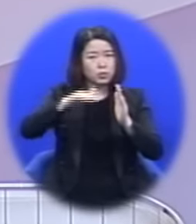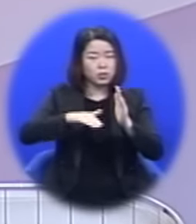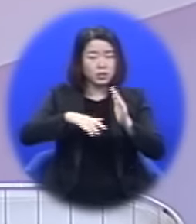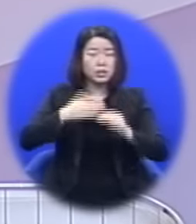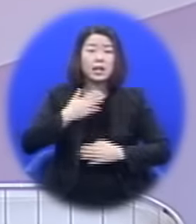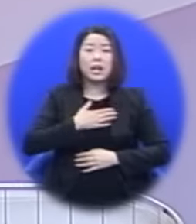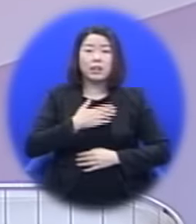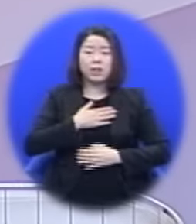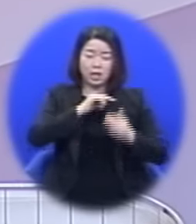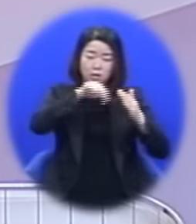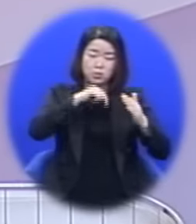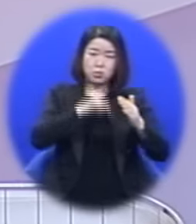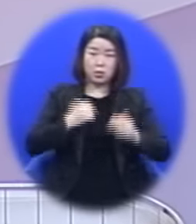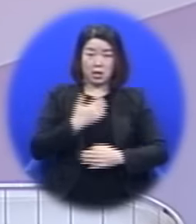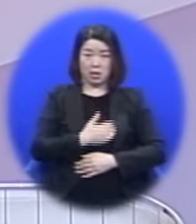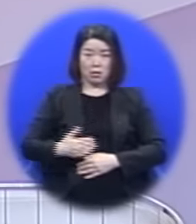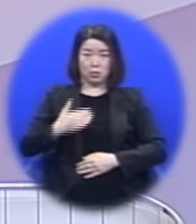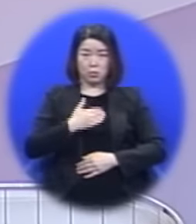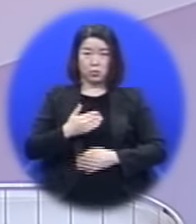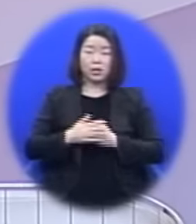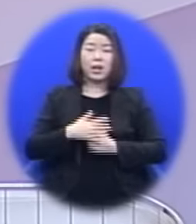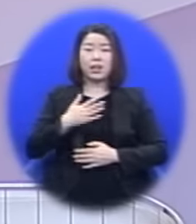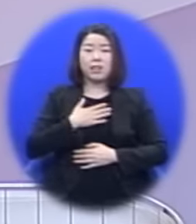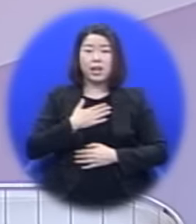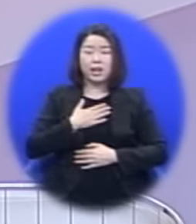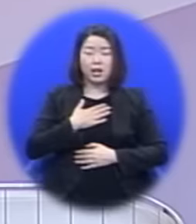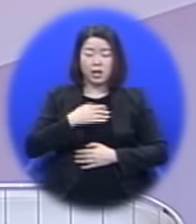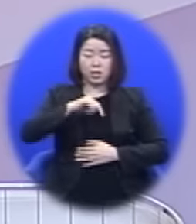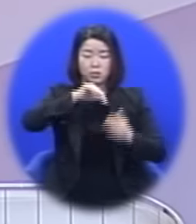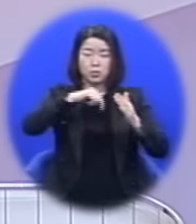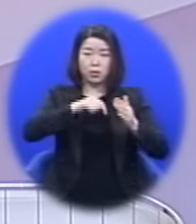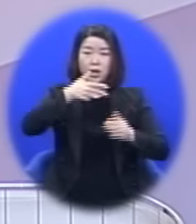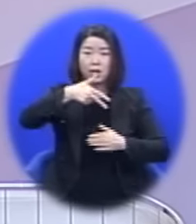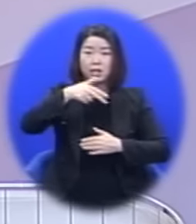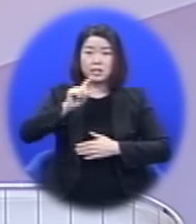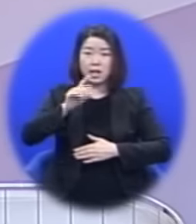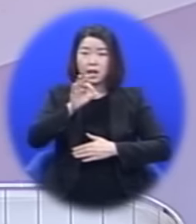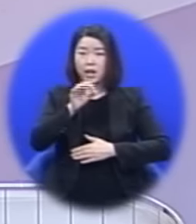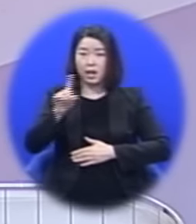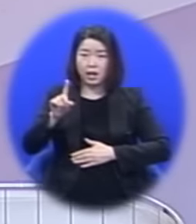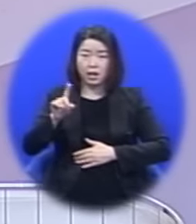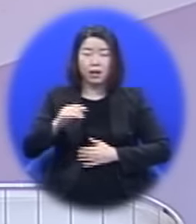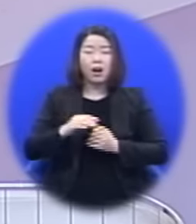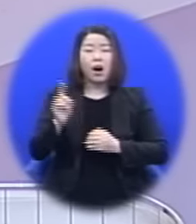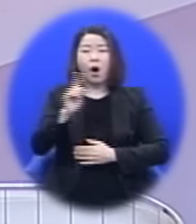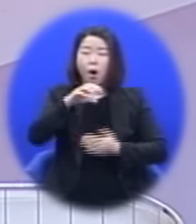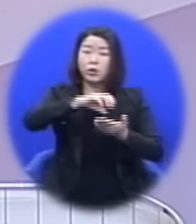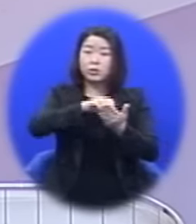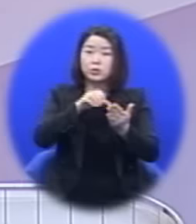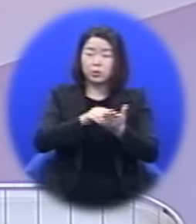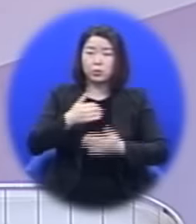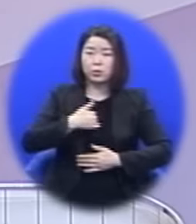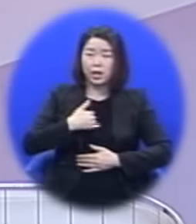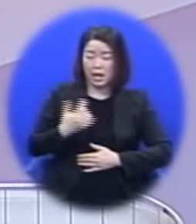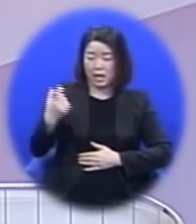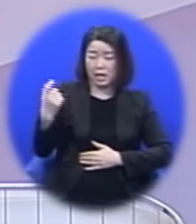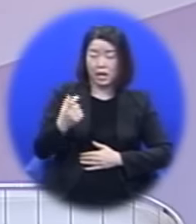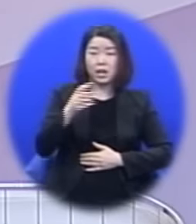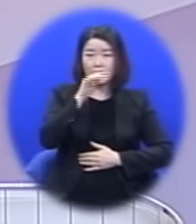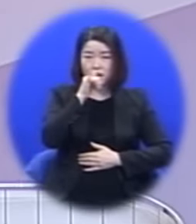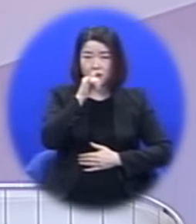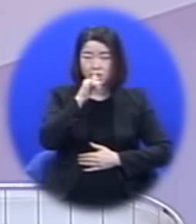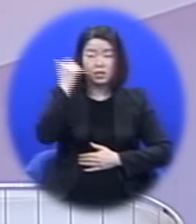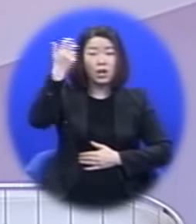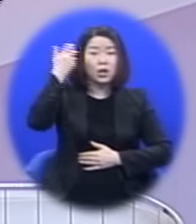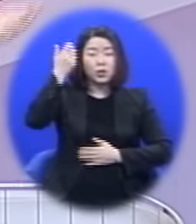속에 있는 이 육신, 내 속에 있는 이 자아가 어느 정도로 내게 강한지 영혼의